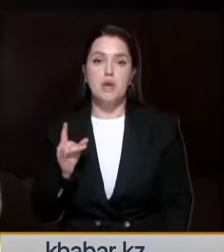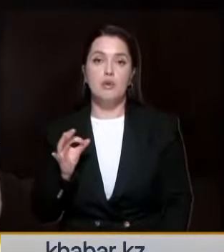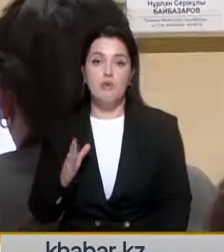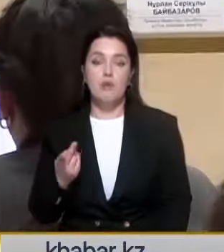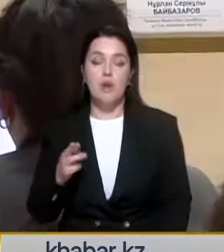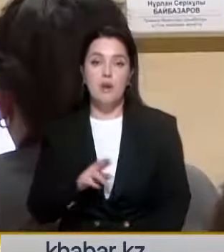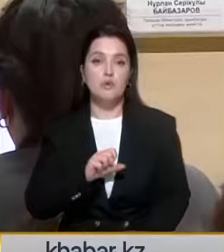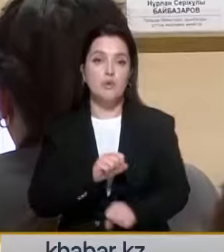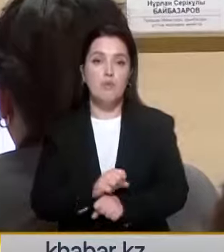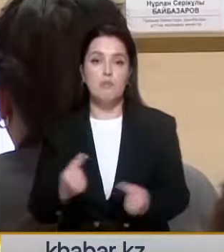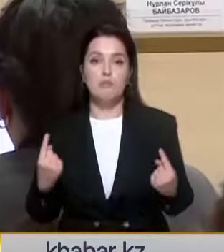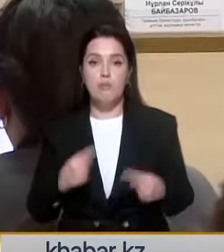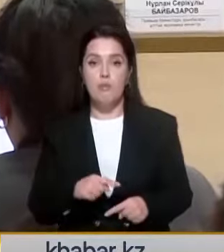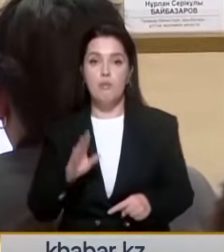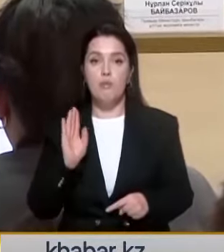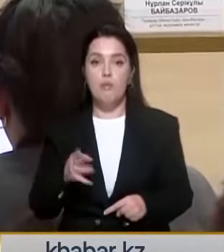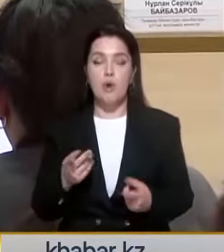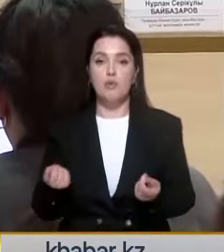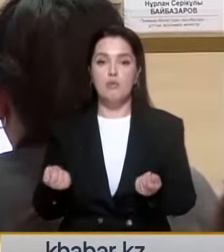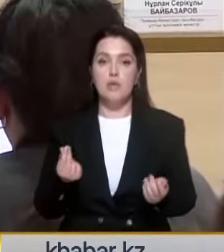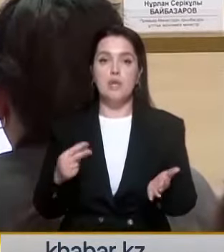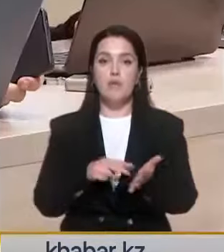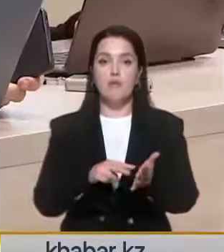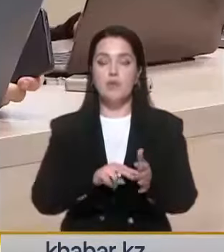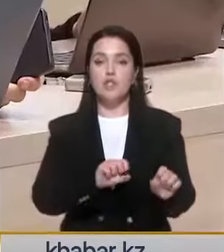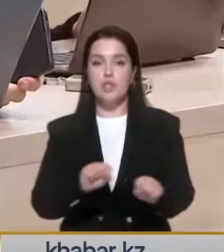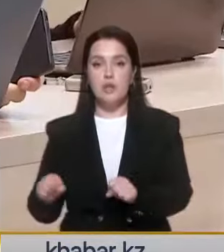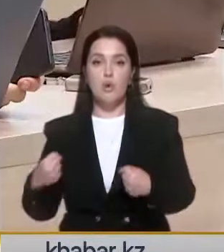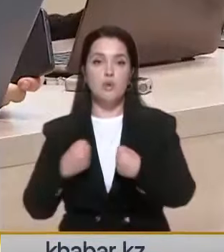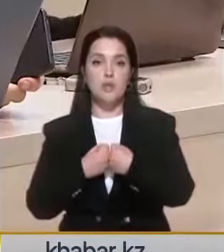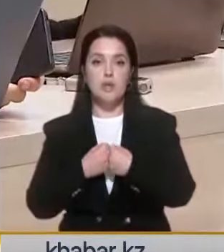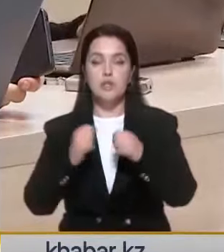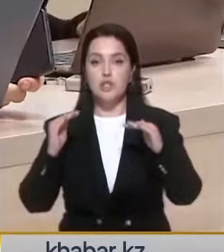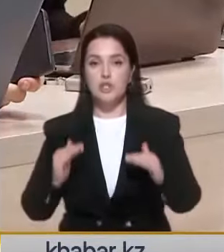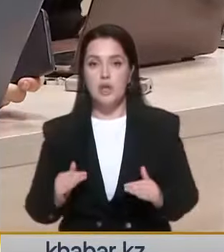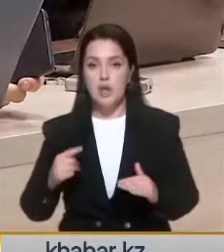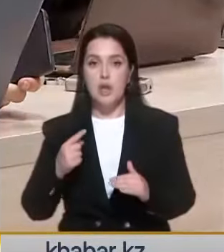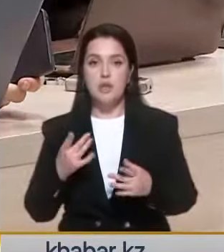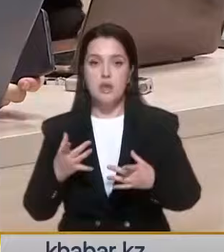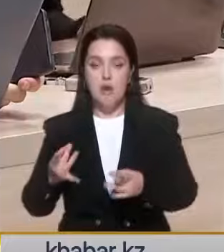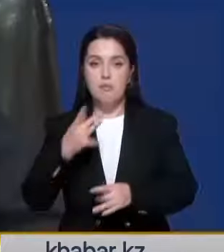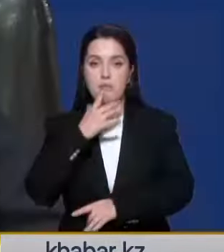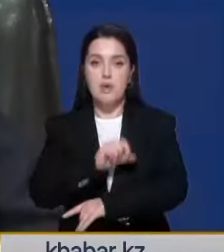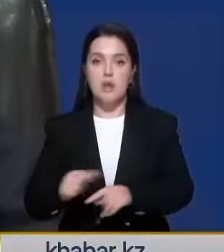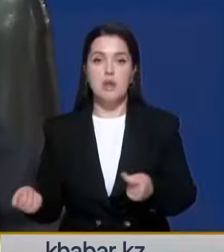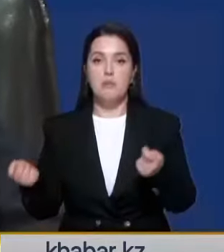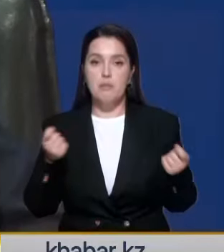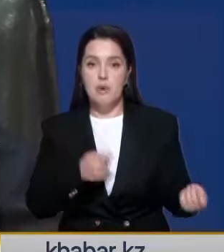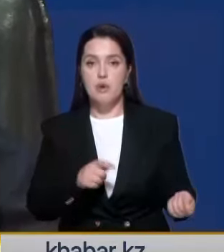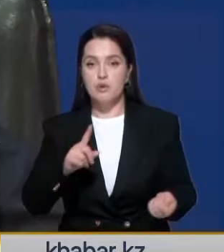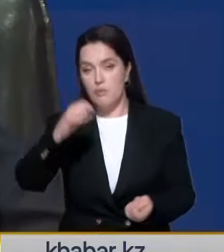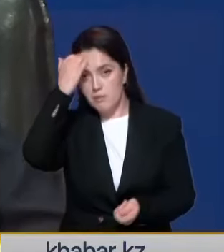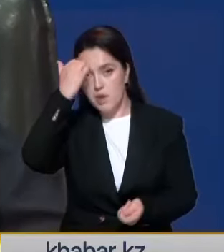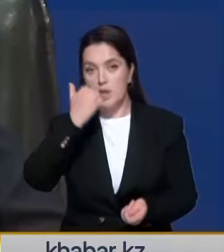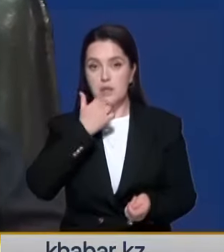Для сдерживания инфляции будут предприняты меры по регулированию тарифов, защите конкуренции, снижению зависимости от импорта. И также он